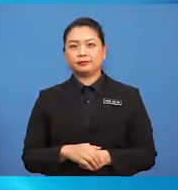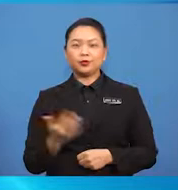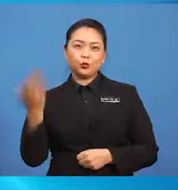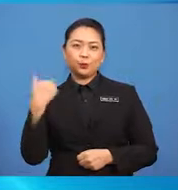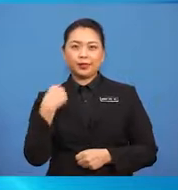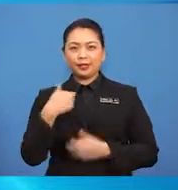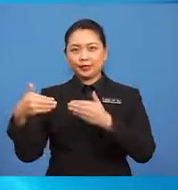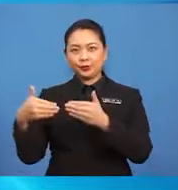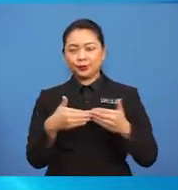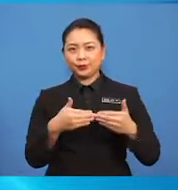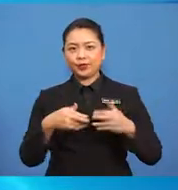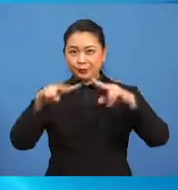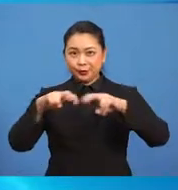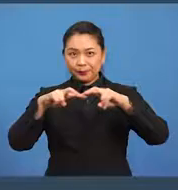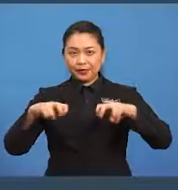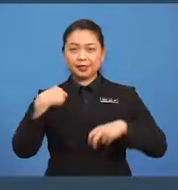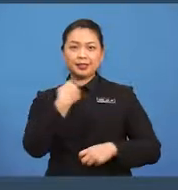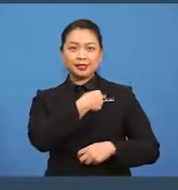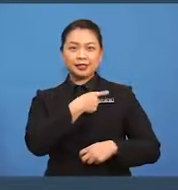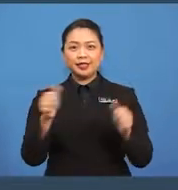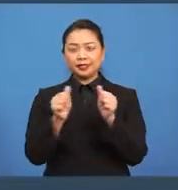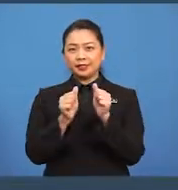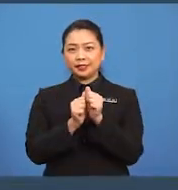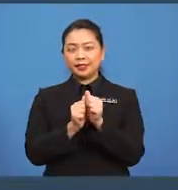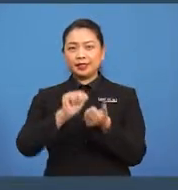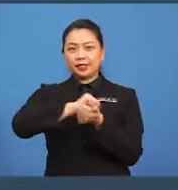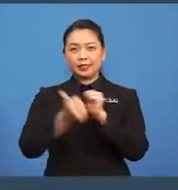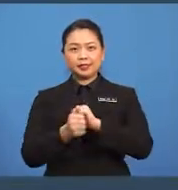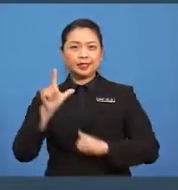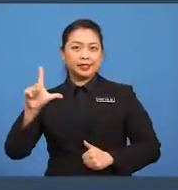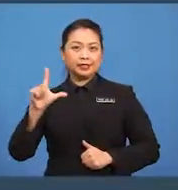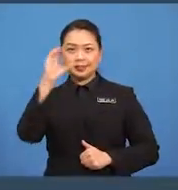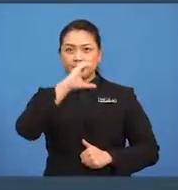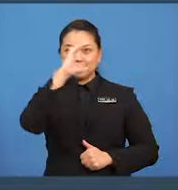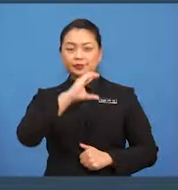Jom kita teruskan penerokaan kita dengan algoritma linear search.